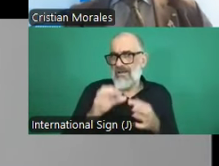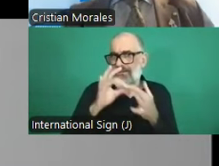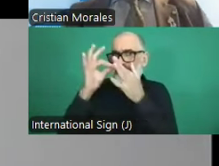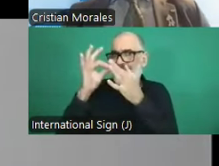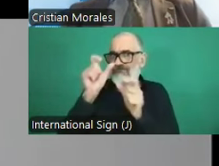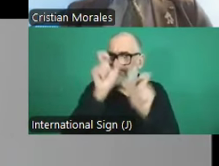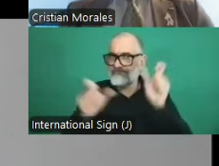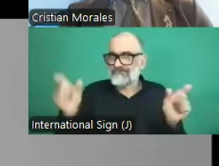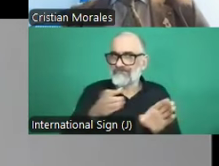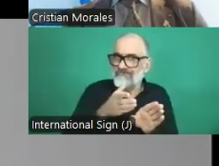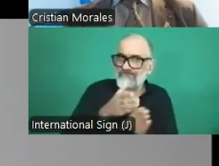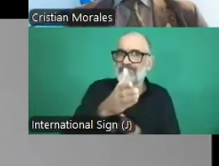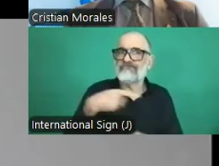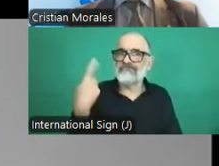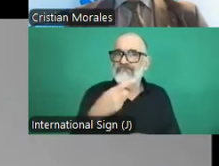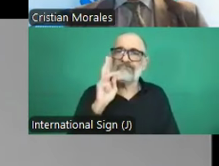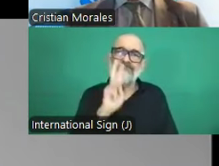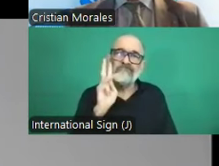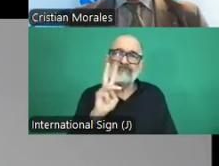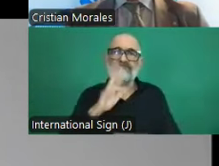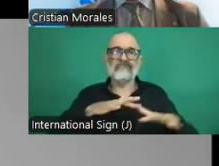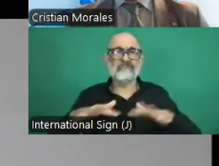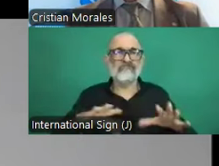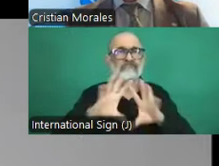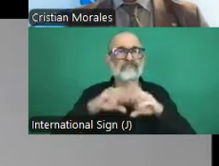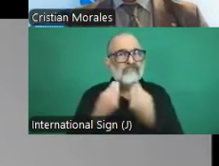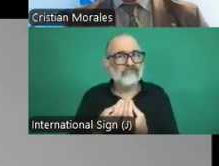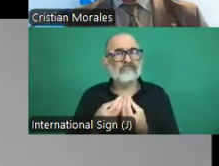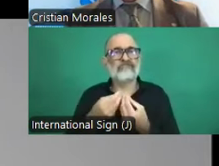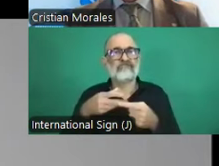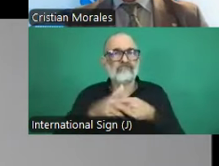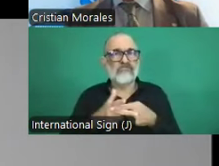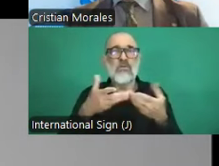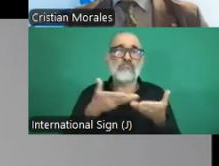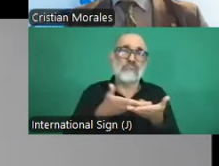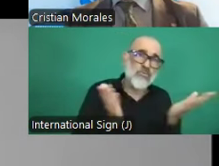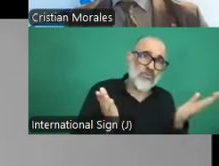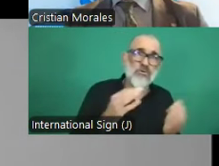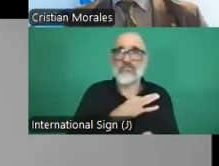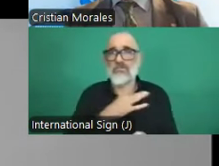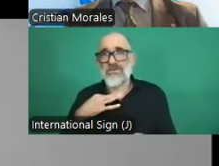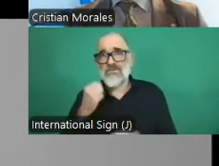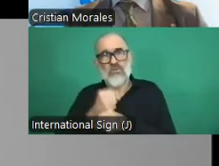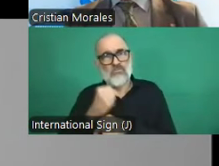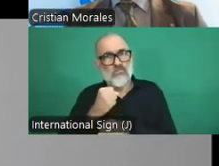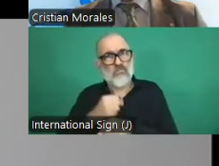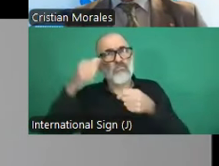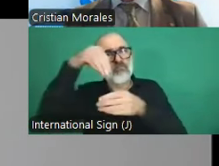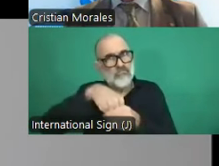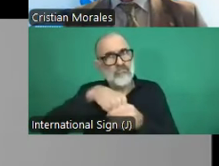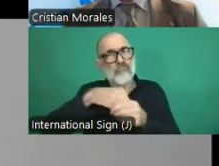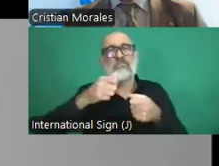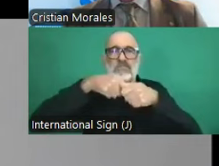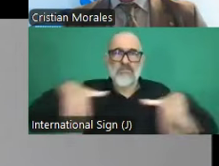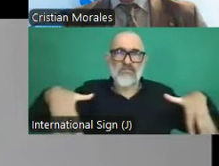saúde brasileiro, spécialistes. Nous com a voulons meta de mobiliser des reduzir o ressources tempo de publiques espera para a população et brasileira privées conseguir afin de acesso réduire